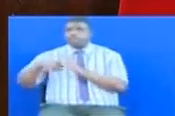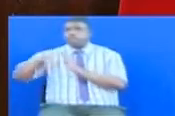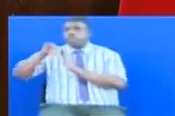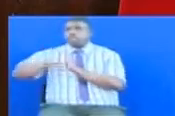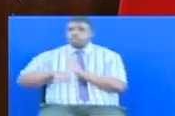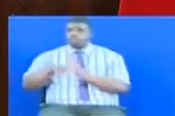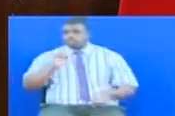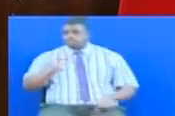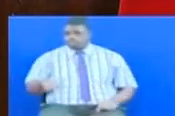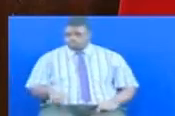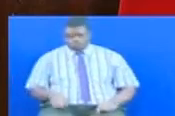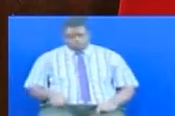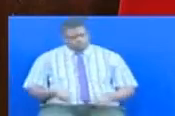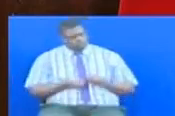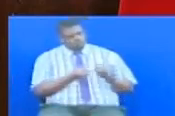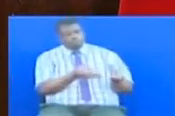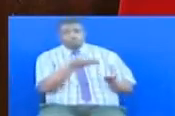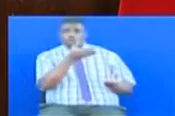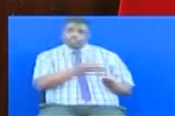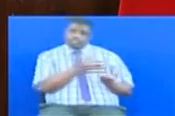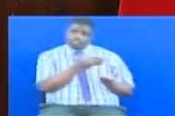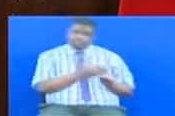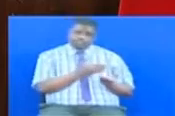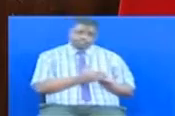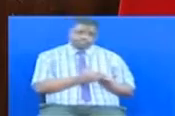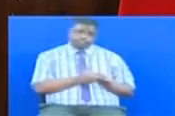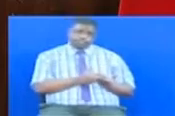Kwa mimi nitaka kuwapa tu hakika